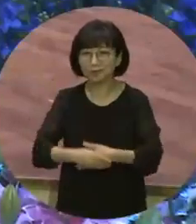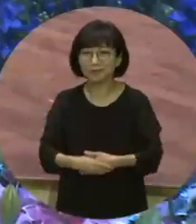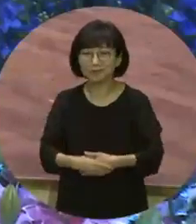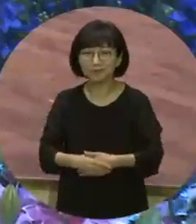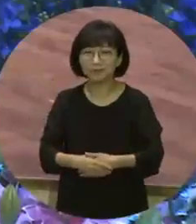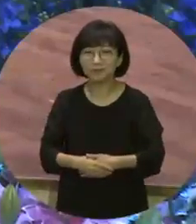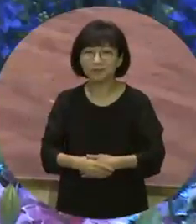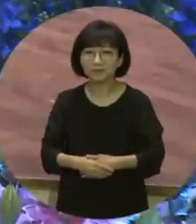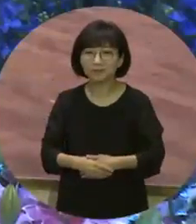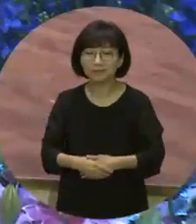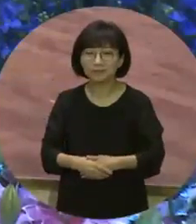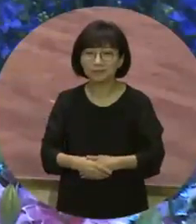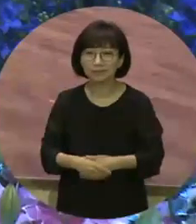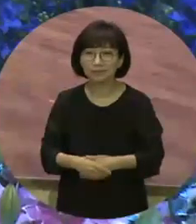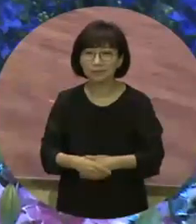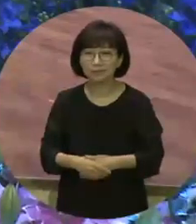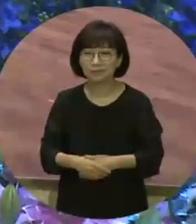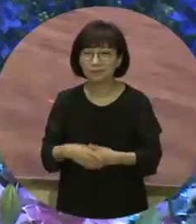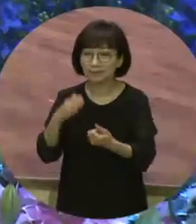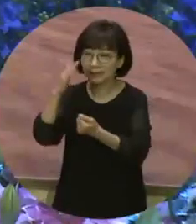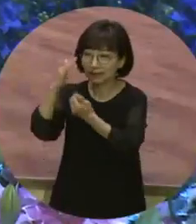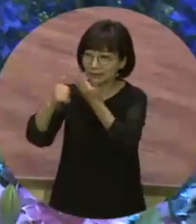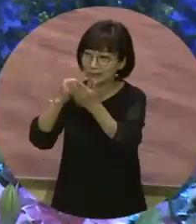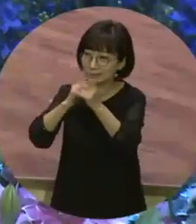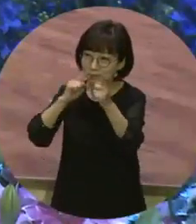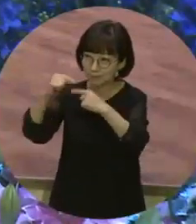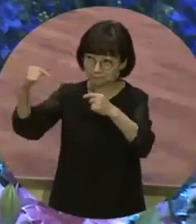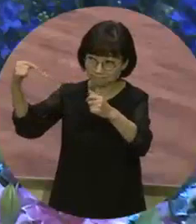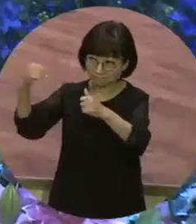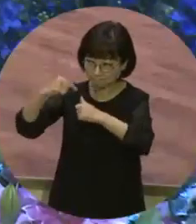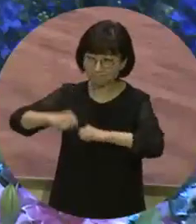순종하고 헌신하는 사람들은 다릅니다.